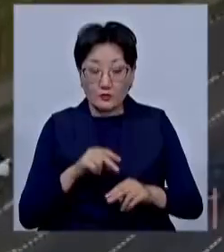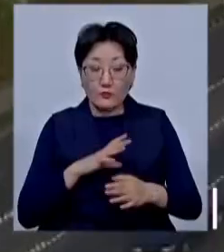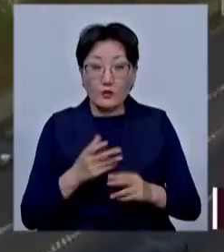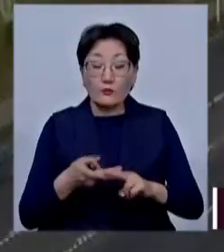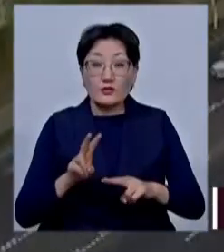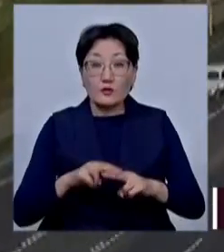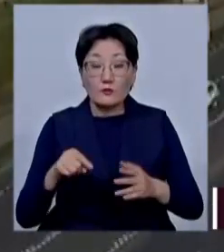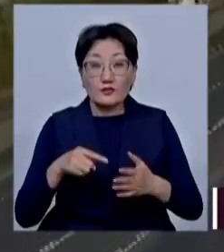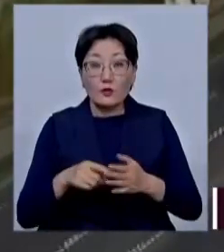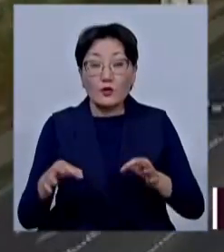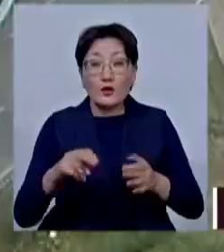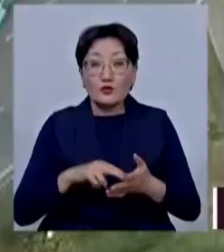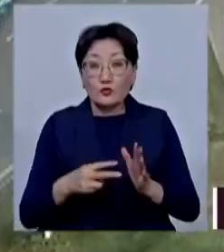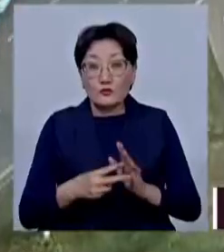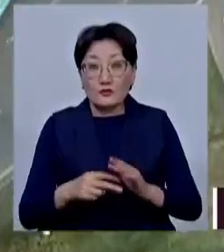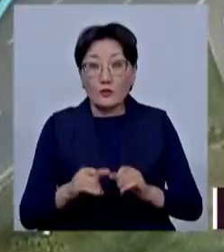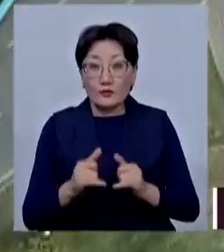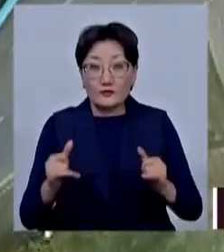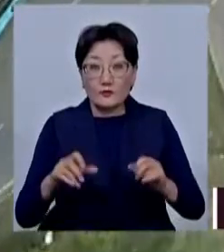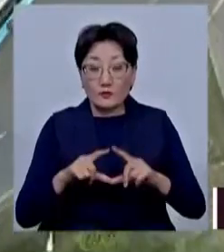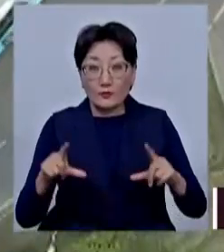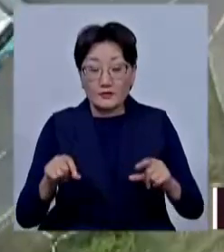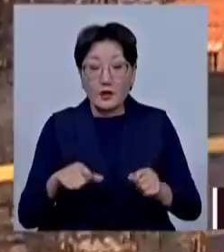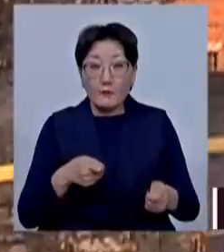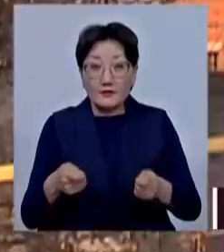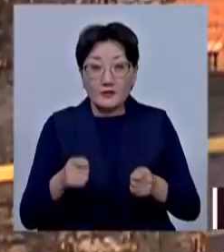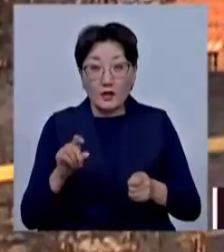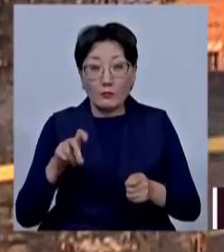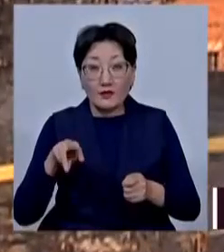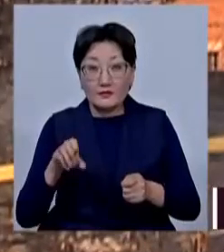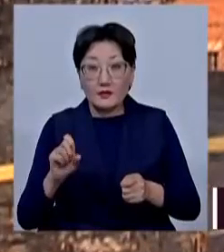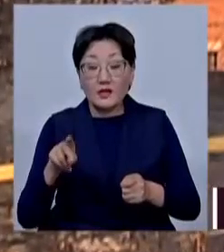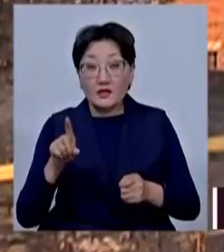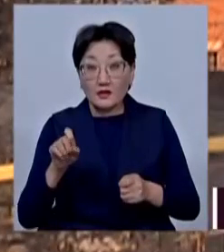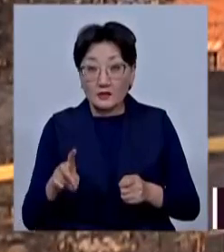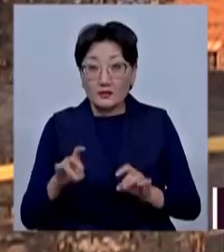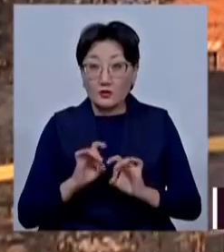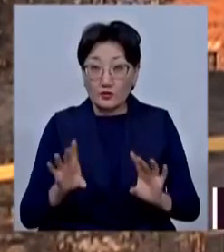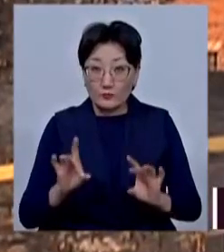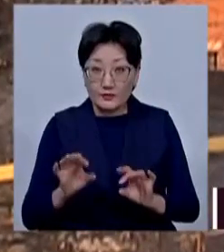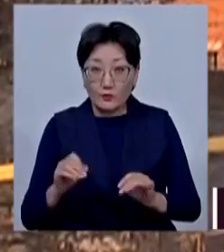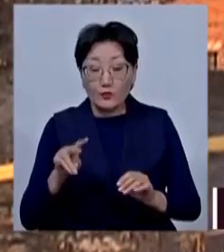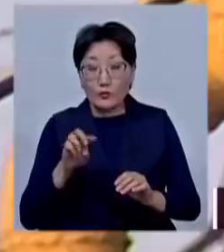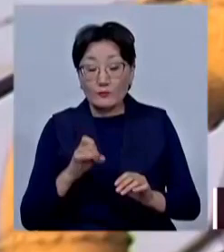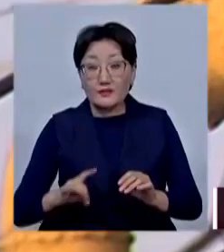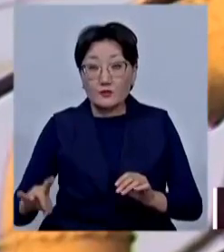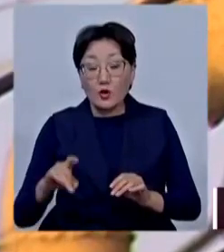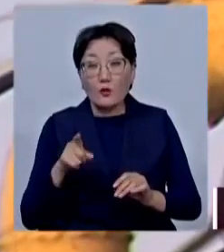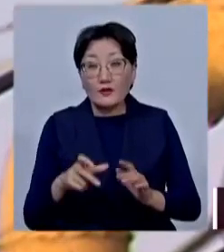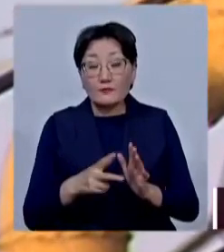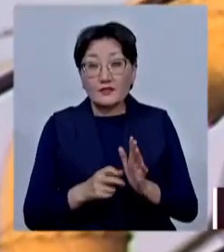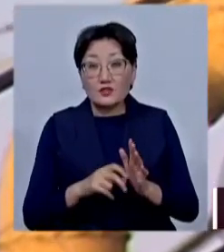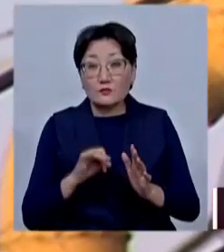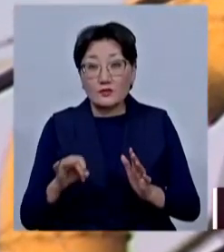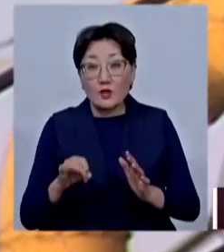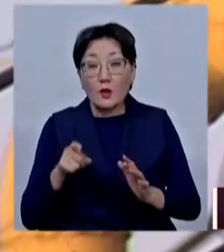Бұл туралы қалалық жоспарлау және урбанистика басқармасының басшысы Алмасхан Ахметжанов айтты. Сондай-ақ Наурызбай ауданында 1800